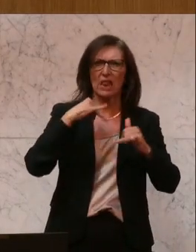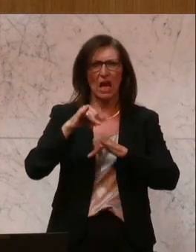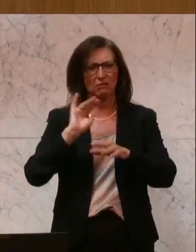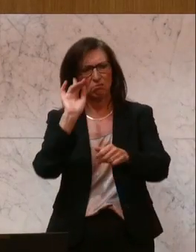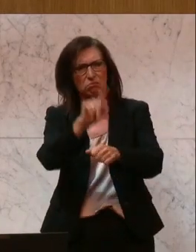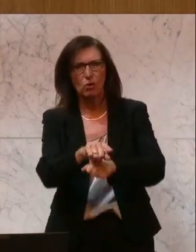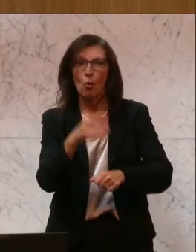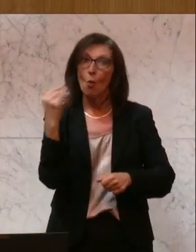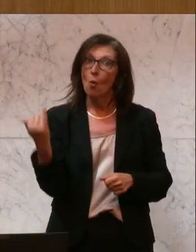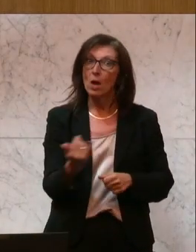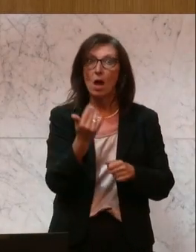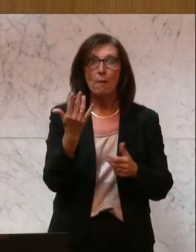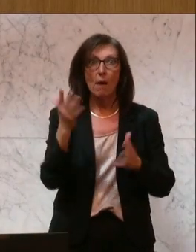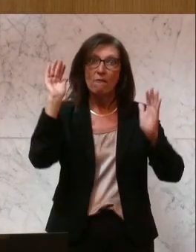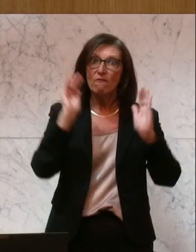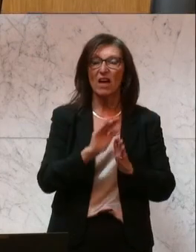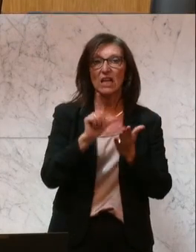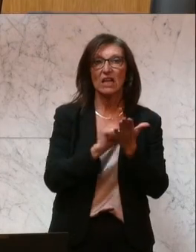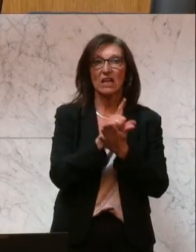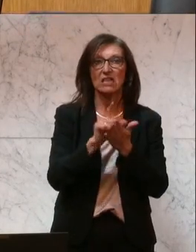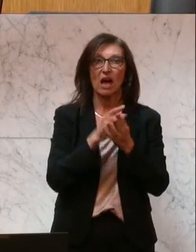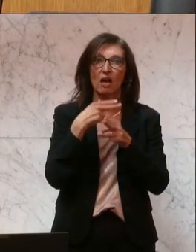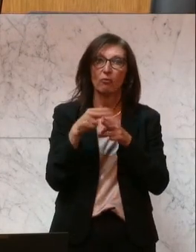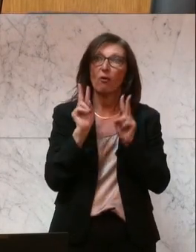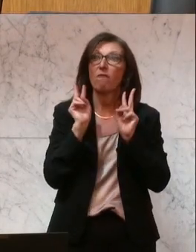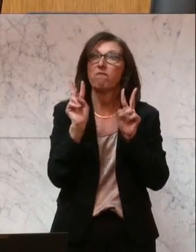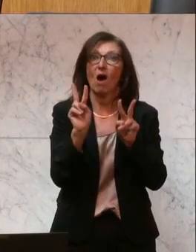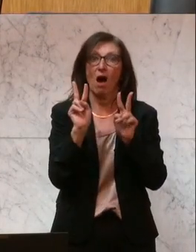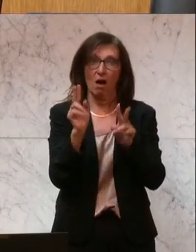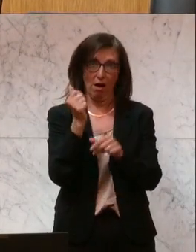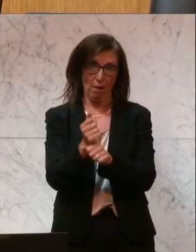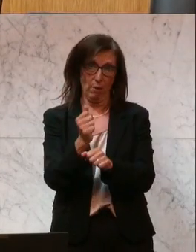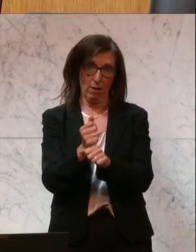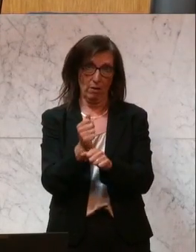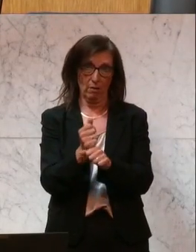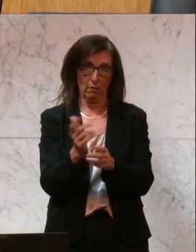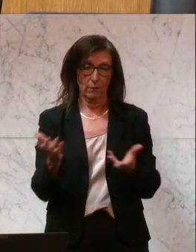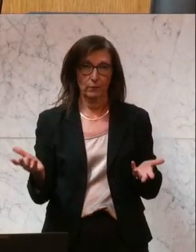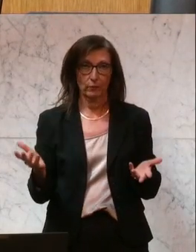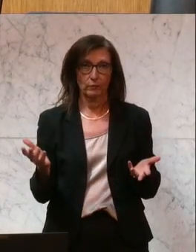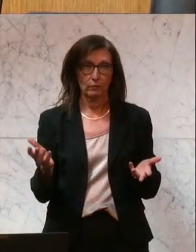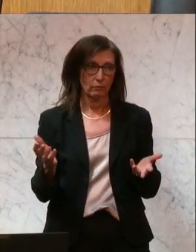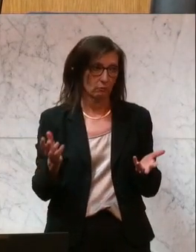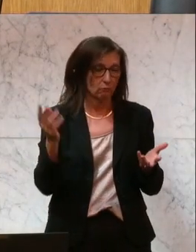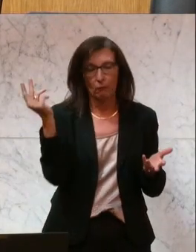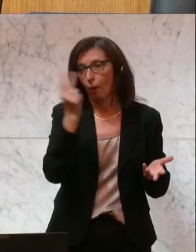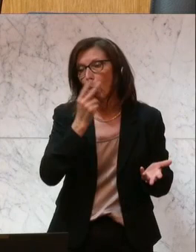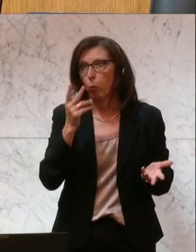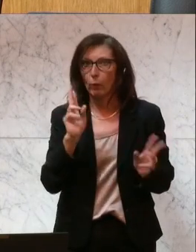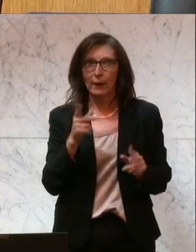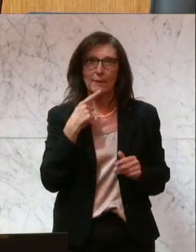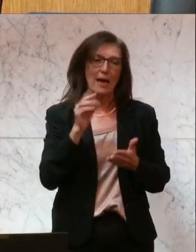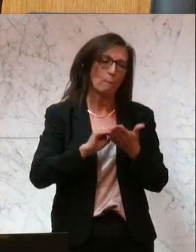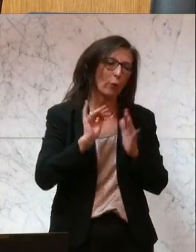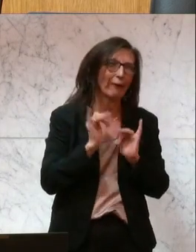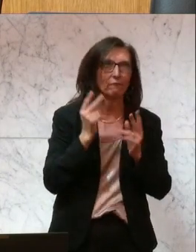finden immer weniger Zeit für ihre eigentlichen Aufgaben. Natürlich kann man sagen, Bürokratie ist ja